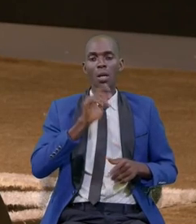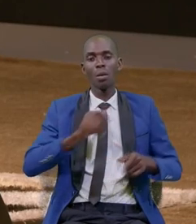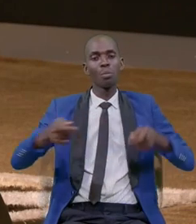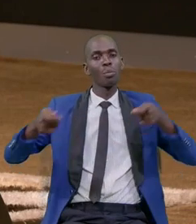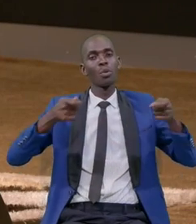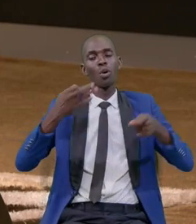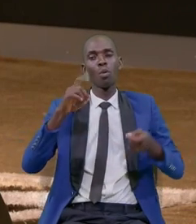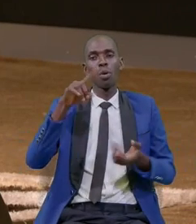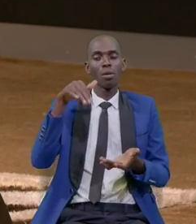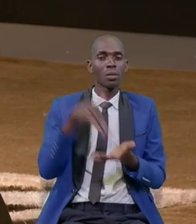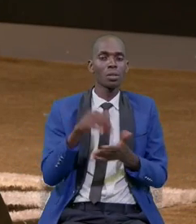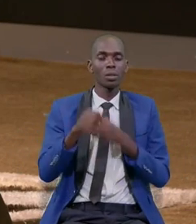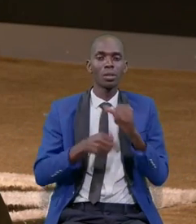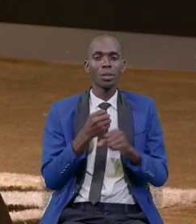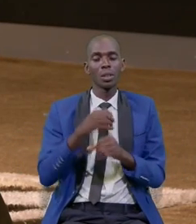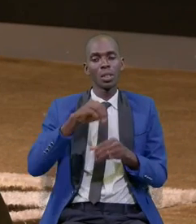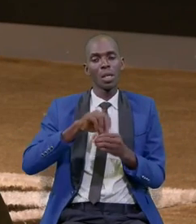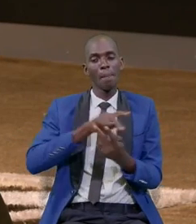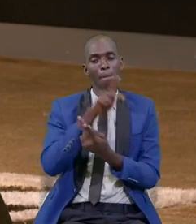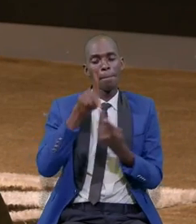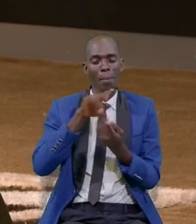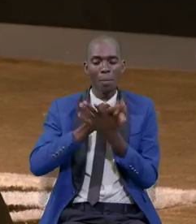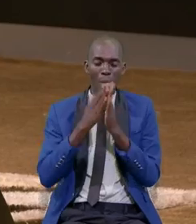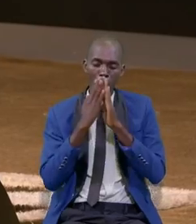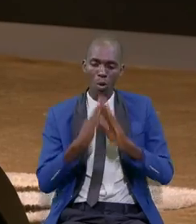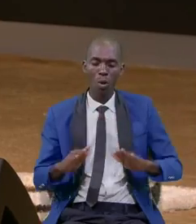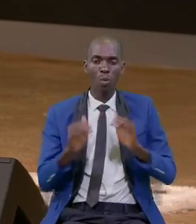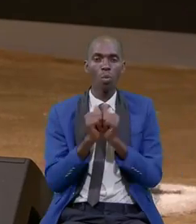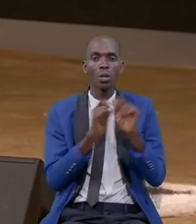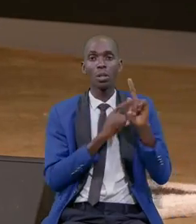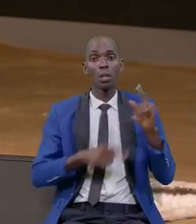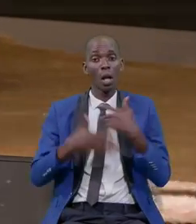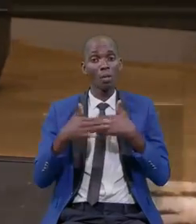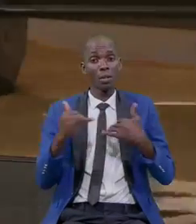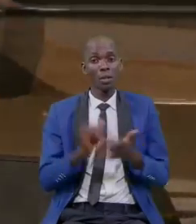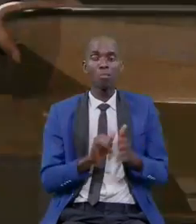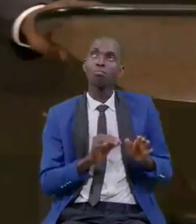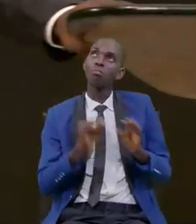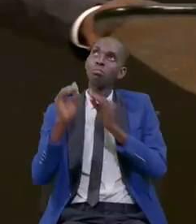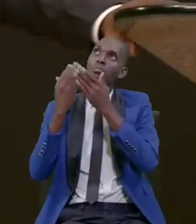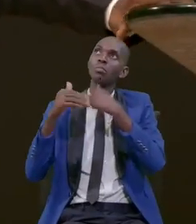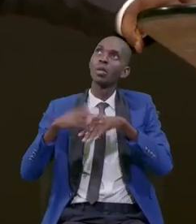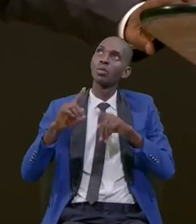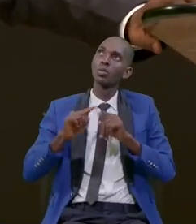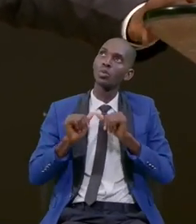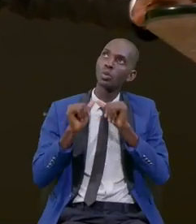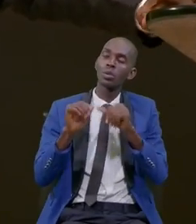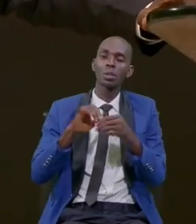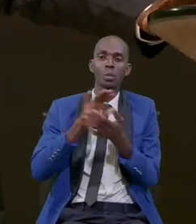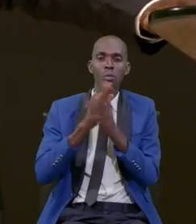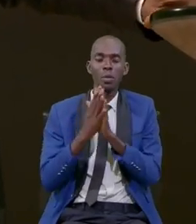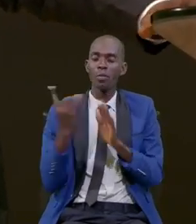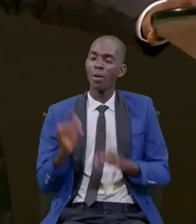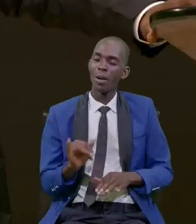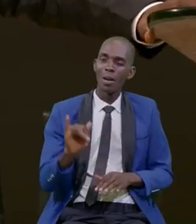1000 ans avec la paix parfaite du Seigneur. Après cela, on continuera au ciel dans la paix pour toujours